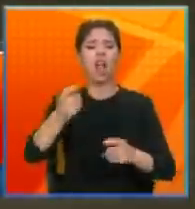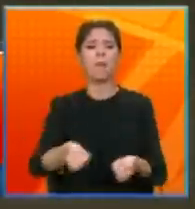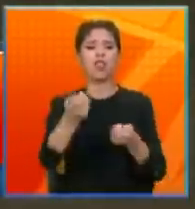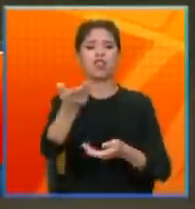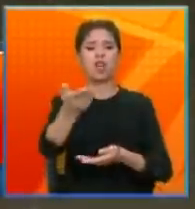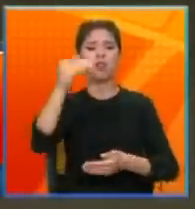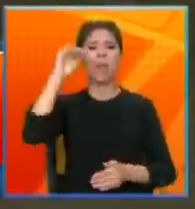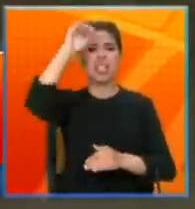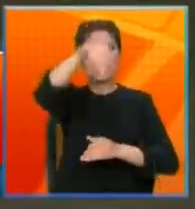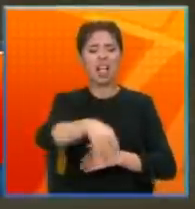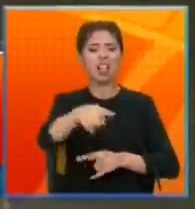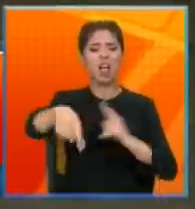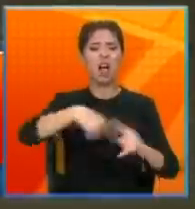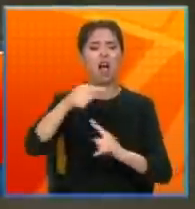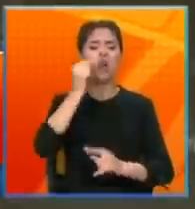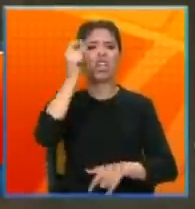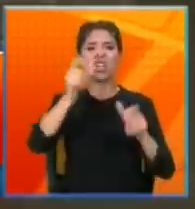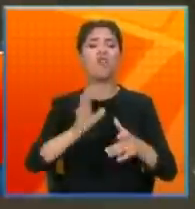İşte görüyorsunuz, dalıyorlar.